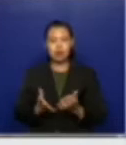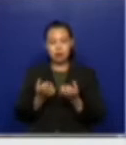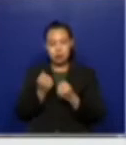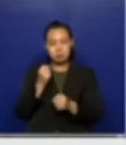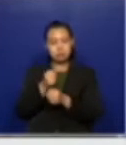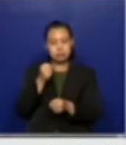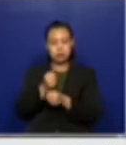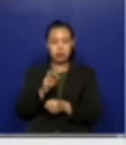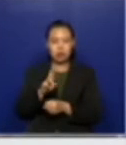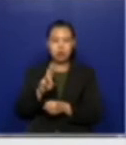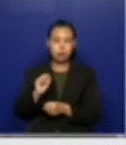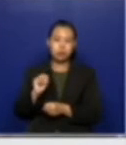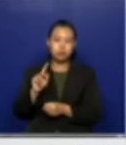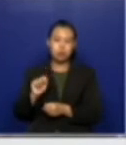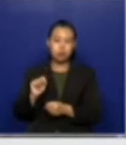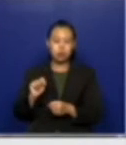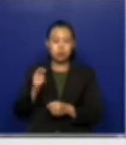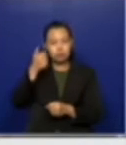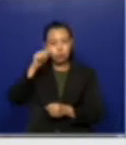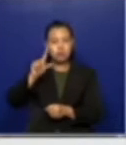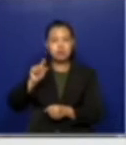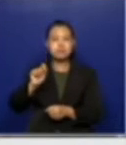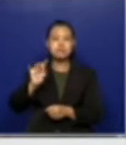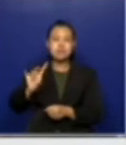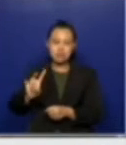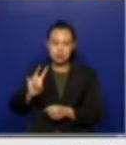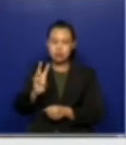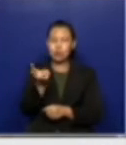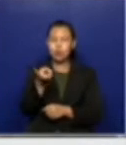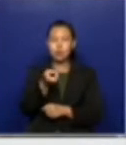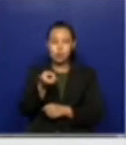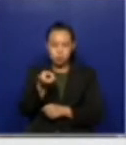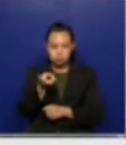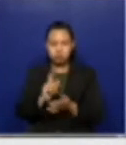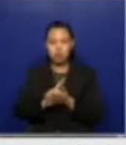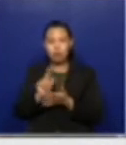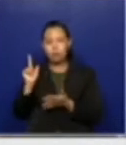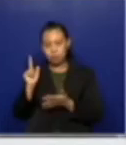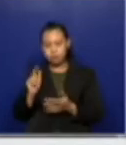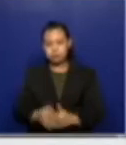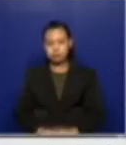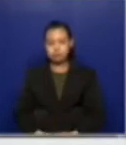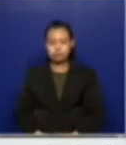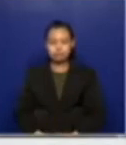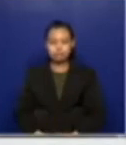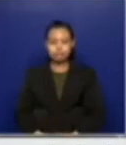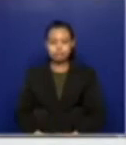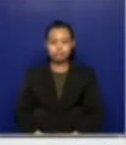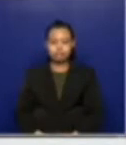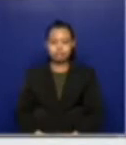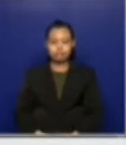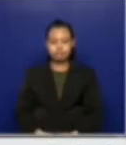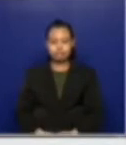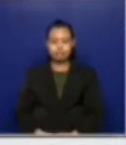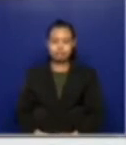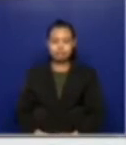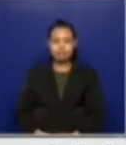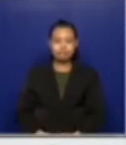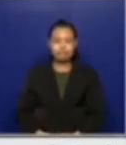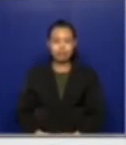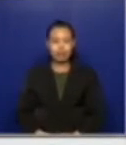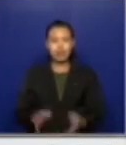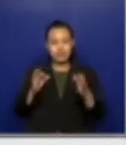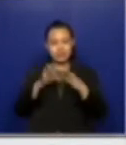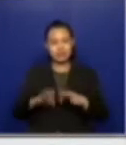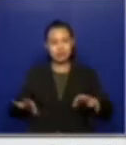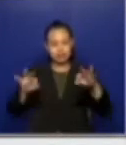วันท่านประธานที่เคารพครับในประการสำคัญสิ่งที่ตอกย้ำเป็นเสมือนการยืนยัน